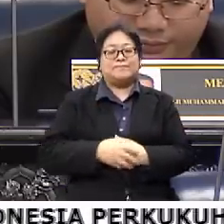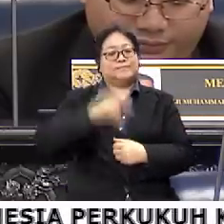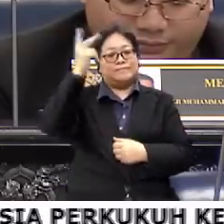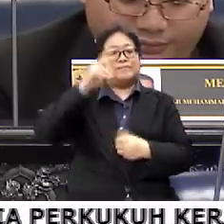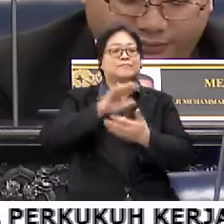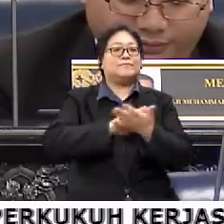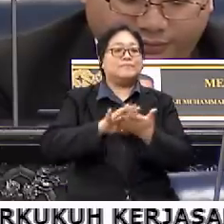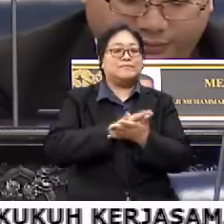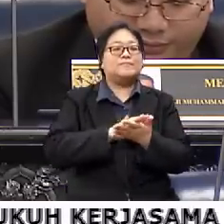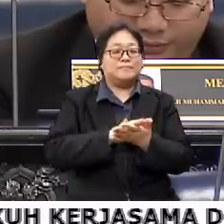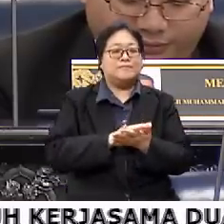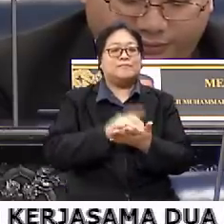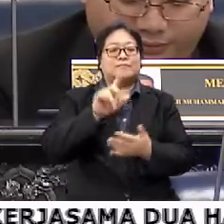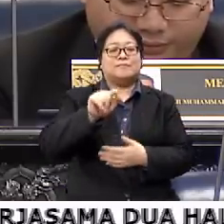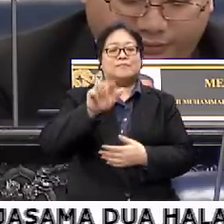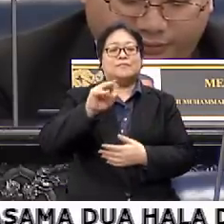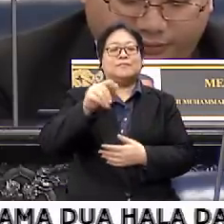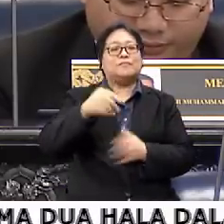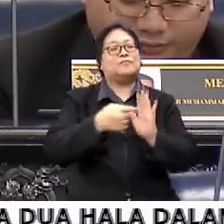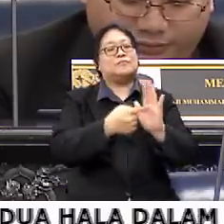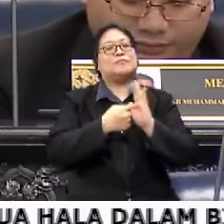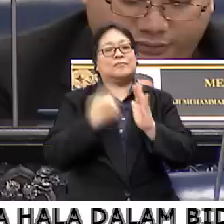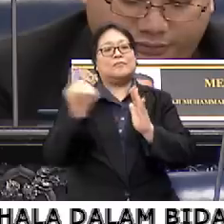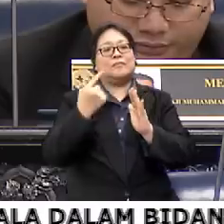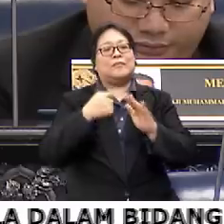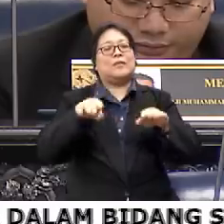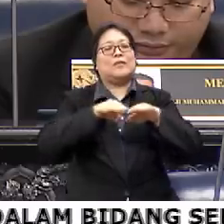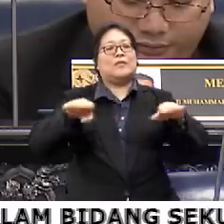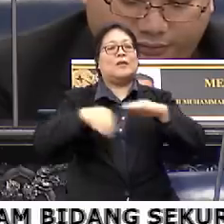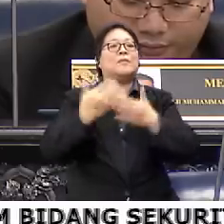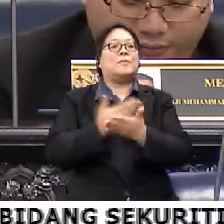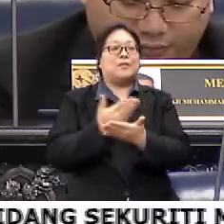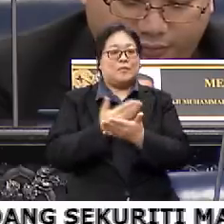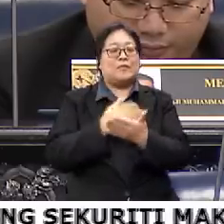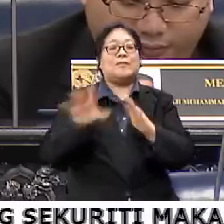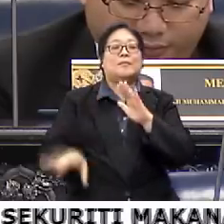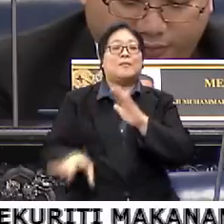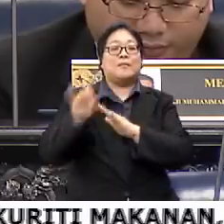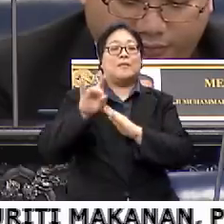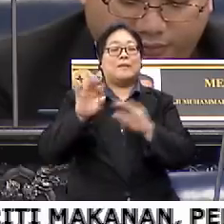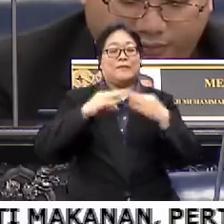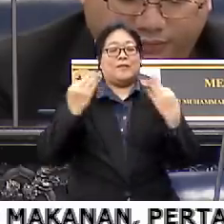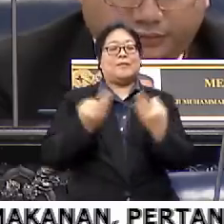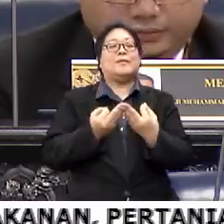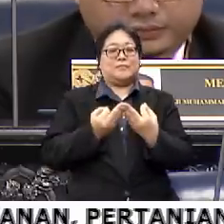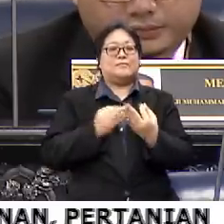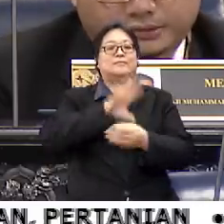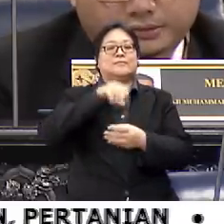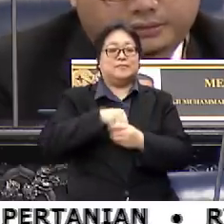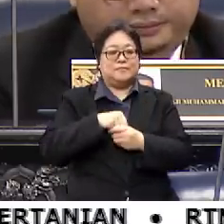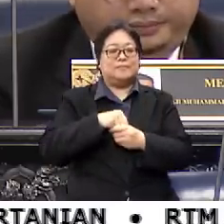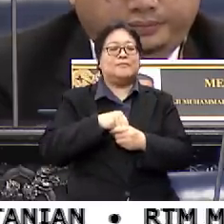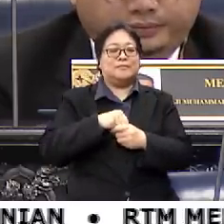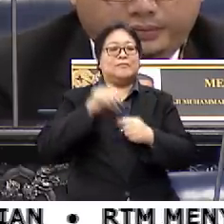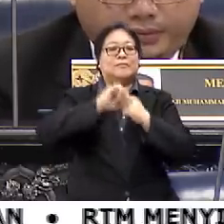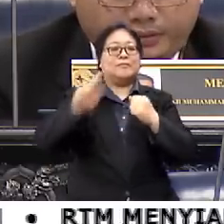Kerajaan campuran pimpinan Yang Berhormat Tambun juga telah menunjukkan satu tanda aras yang baru apabila melantik ahli keluarga menganggotai